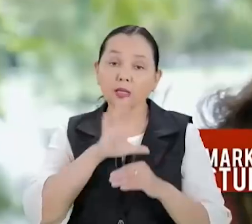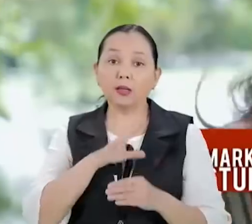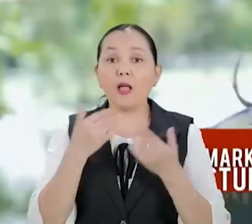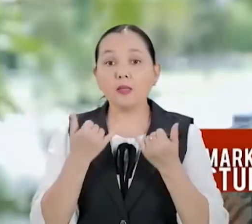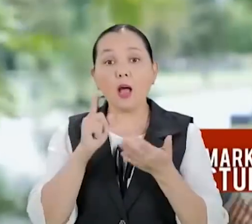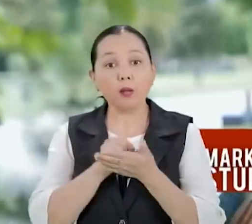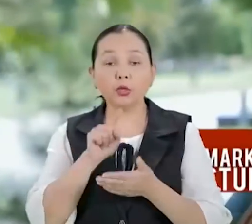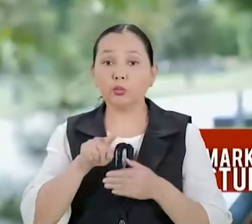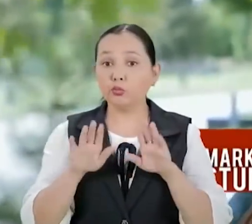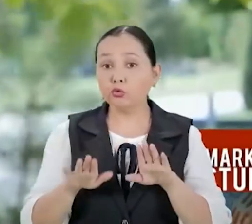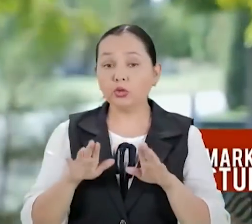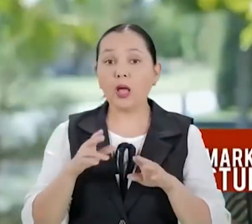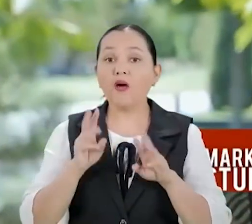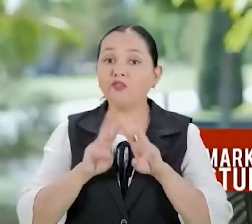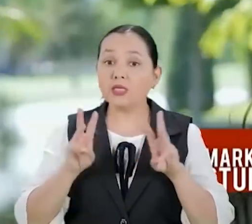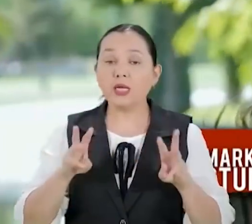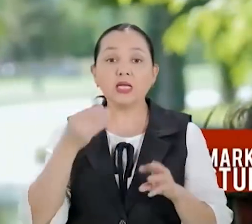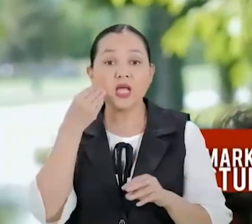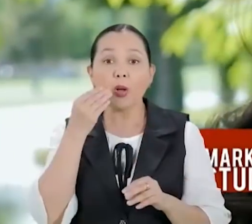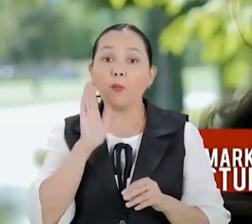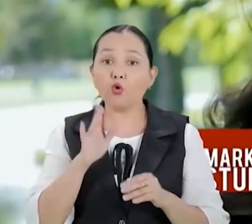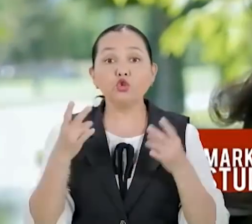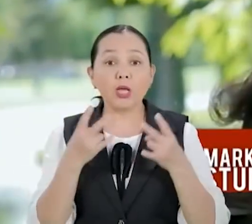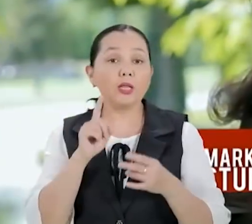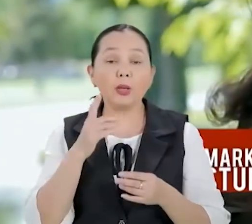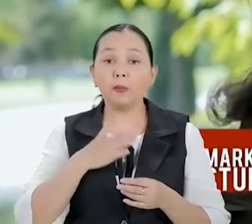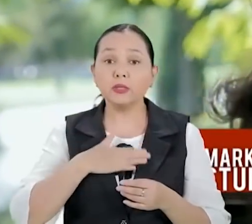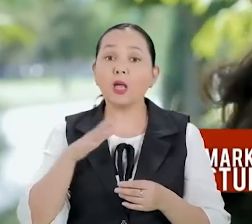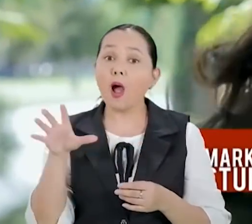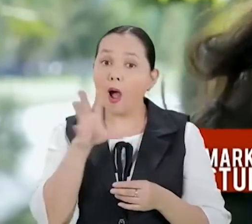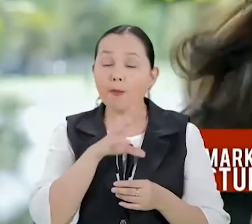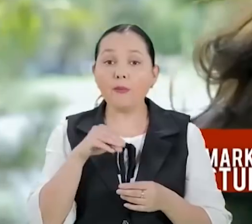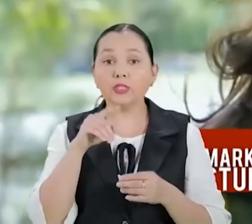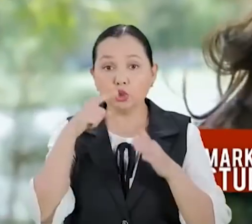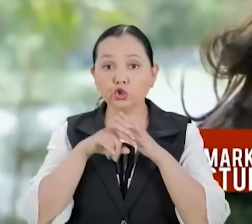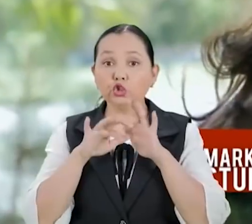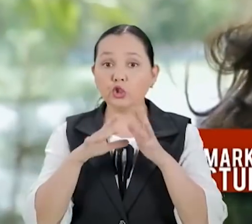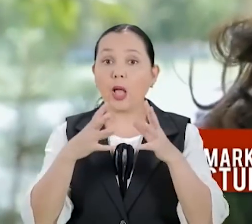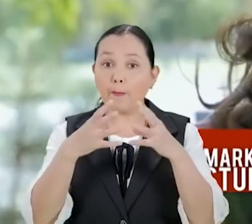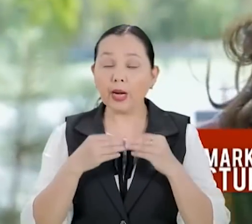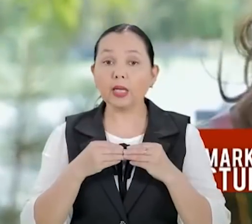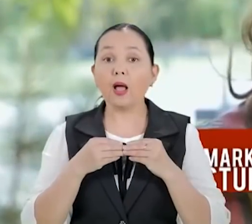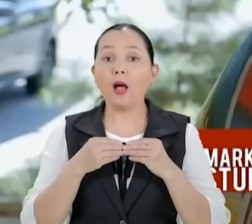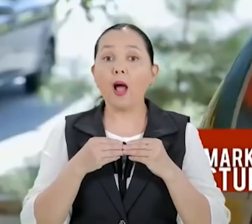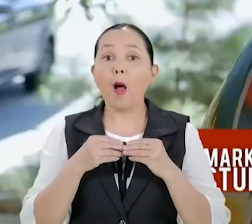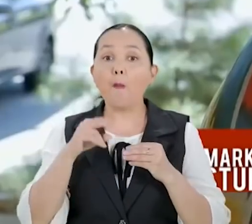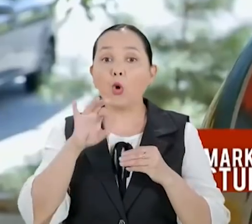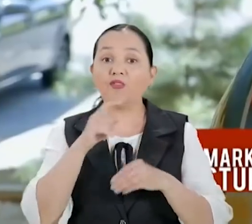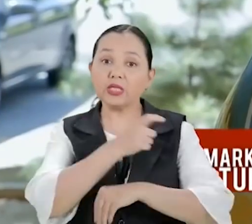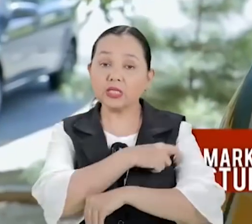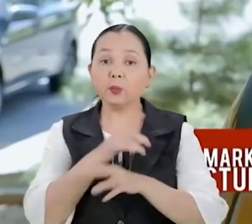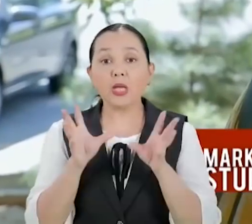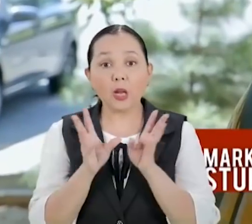ketyapti? Endi albatta bu yerda mana shu vazirlikda samaraliroq bo'lish kerak. Nimaga deganda biz hozir hammamiz o'sha ichki ishlarni ham aytganimdek, ichki ishlar